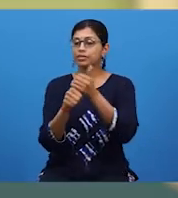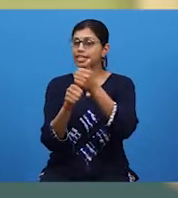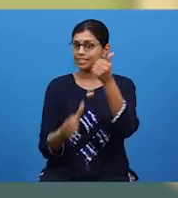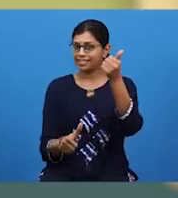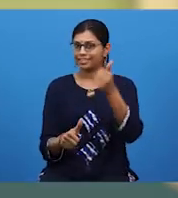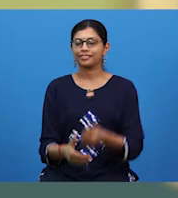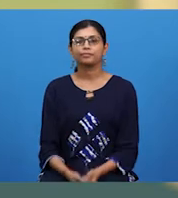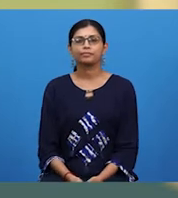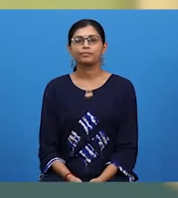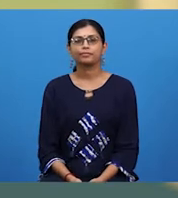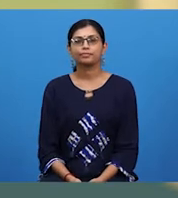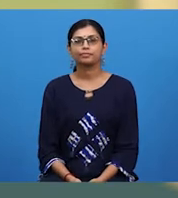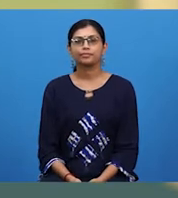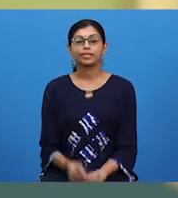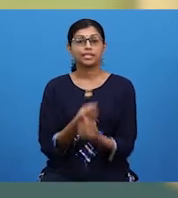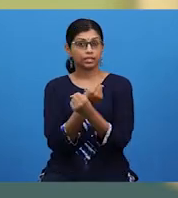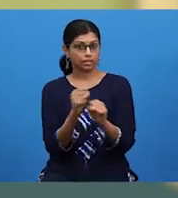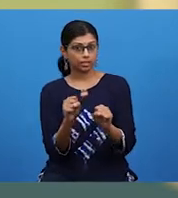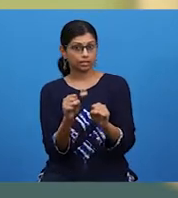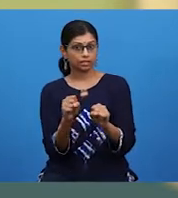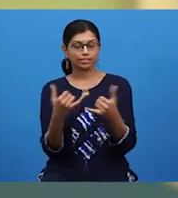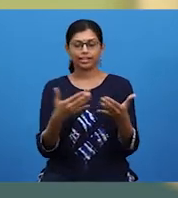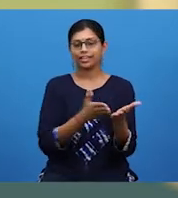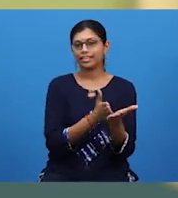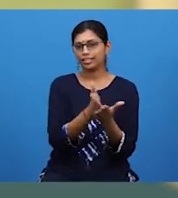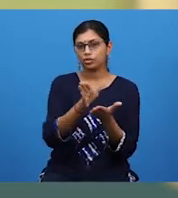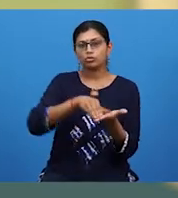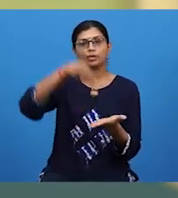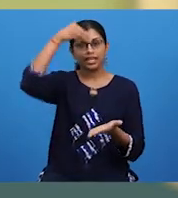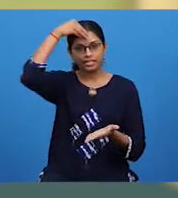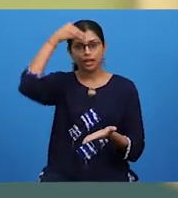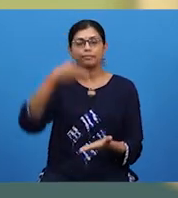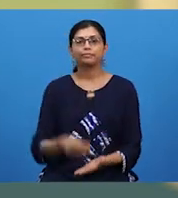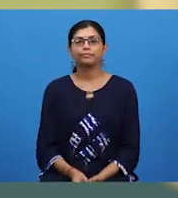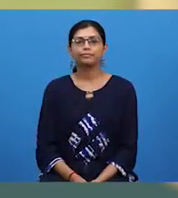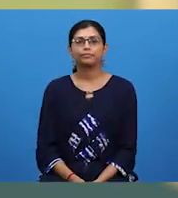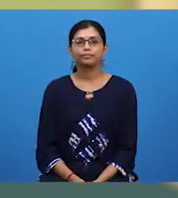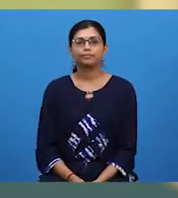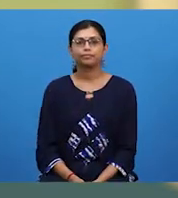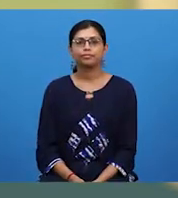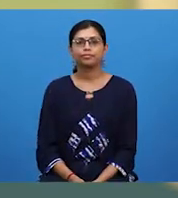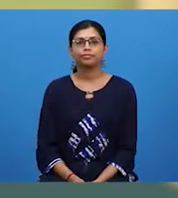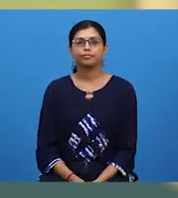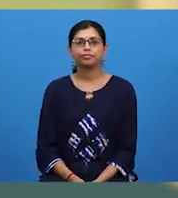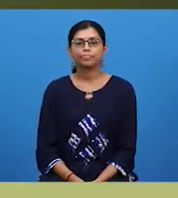Murid-murid dah sedia? Jom mari kita teruskan pembelajaran kita pada hari ini.